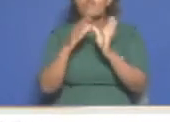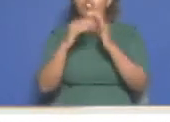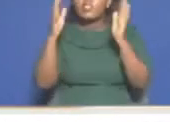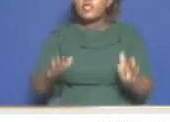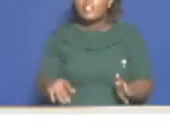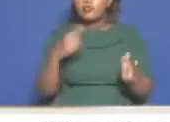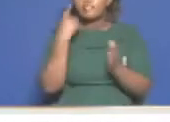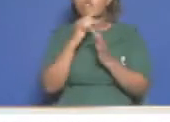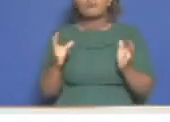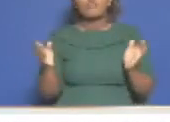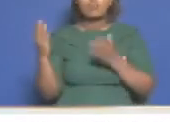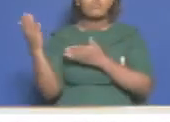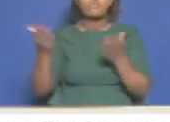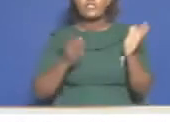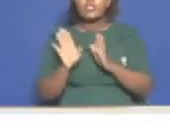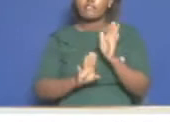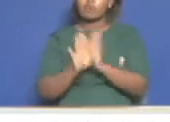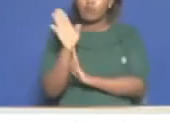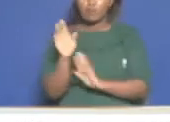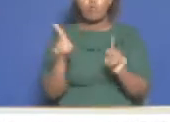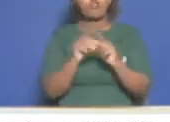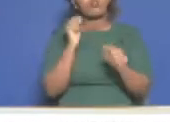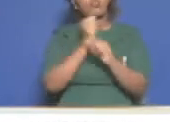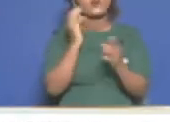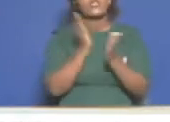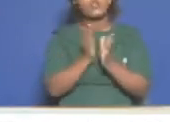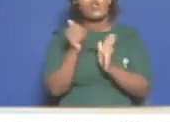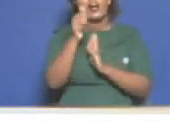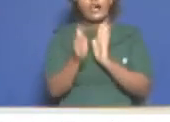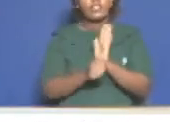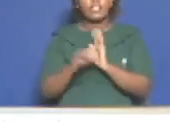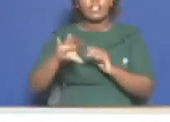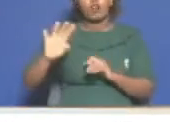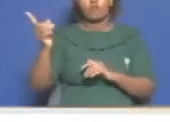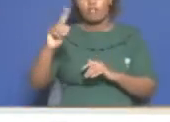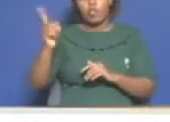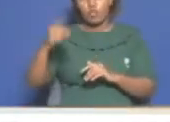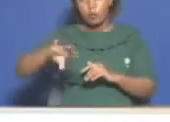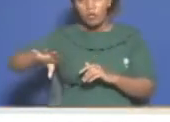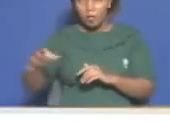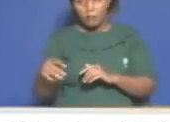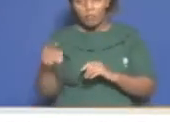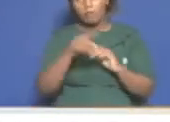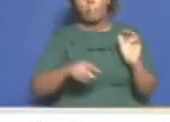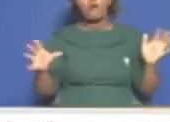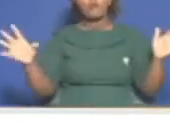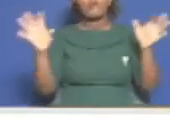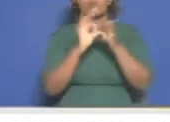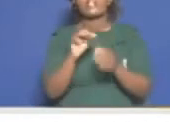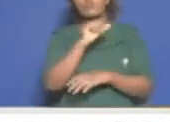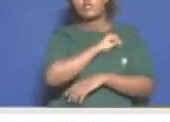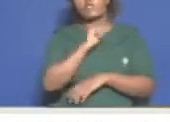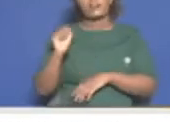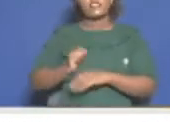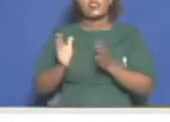wataweza kumake sure kwamba agenda ya kaunti ya Nairobi inasonga mbele. Na tutashirikiana na county government pamoja na senate